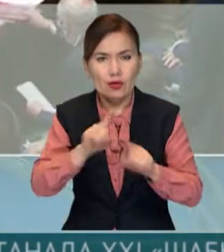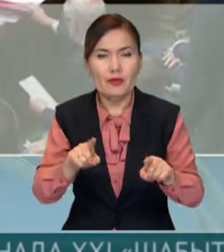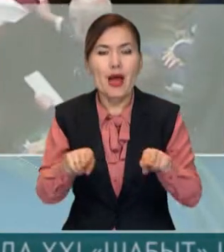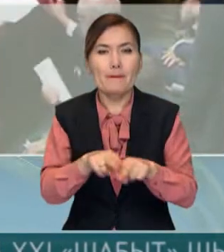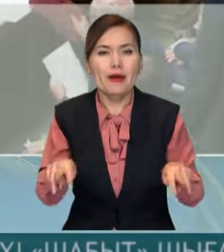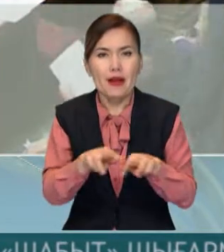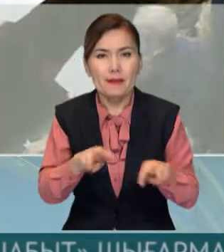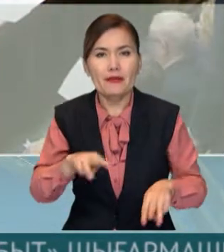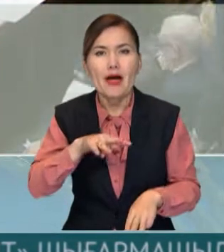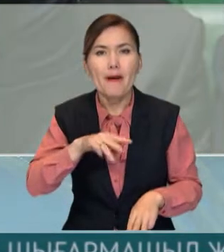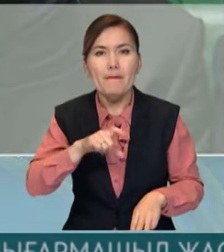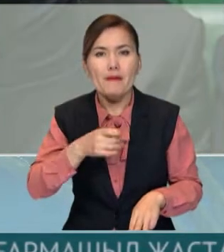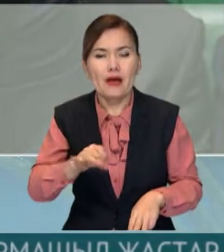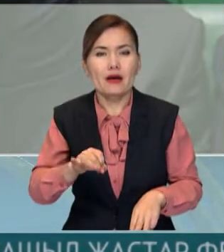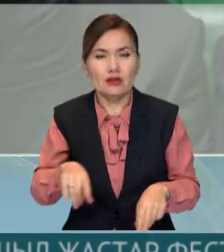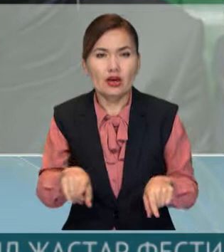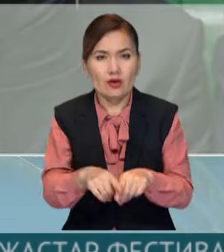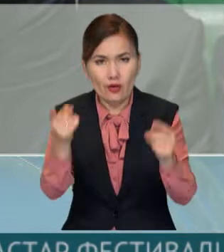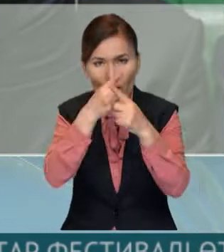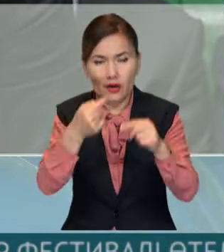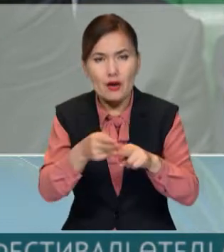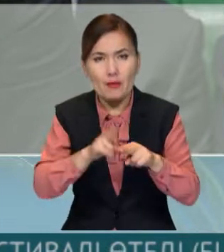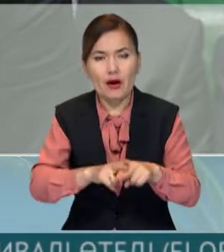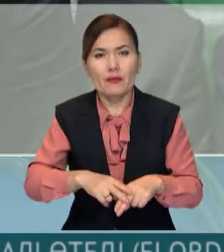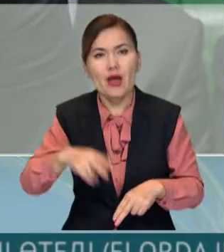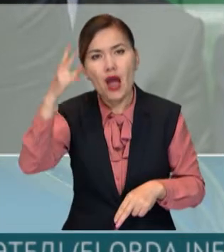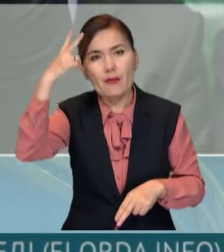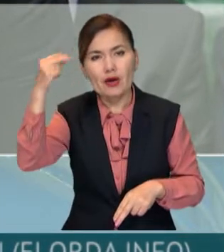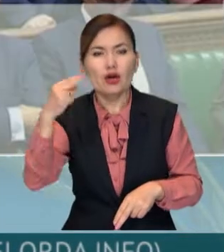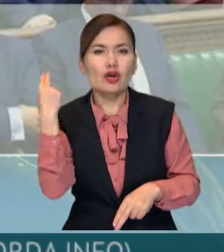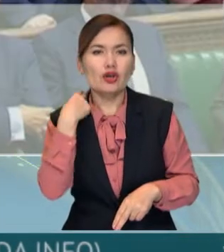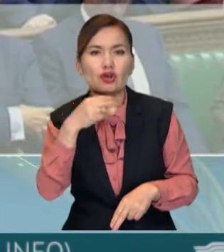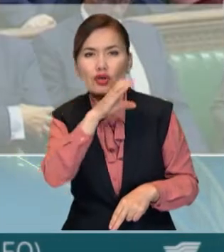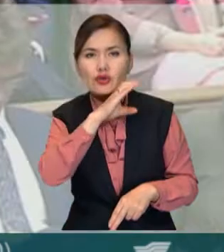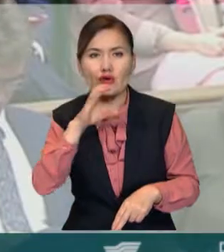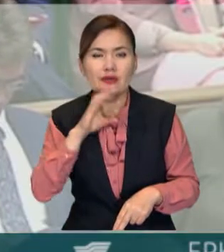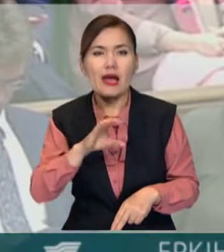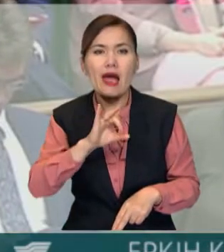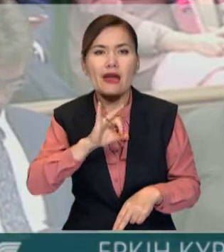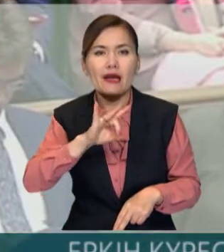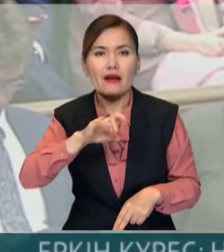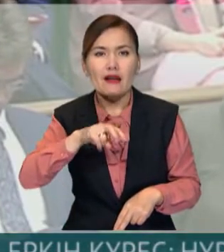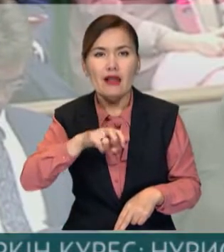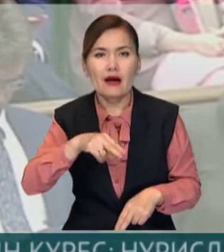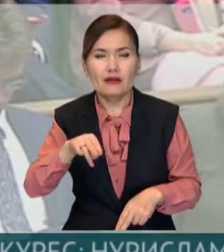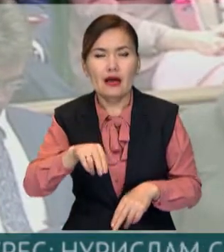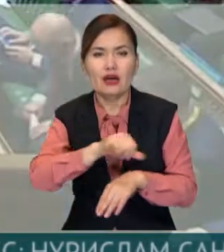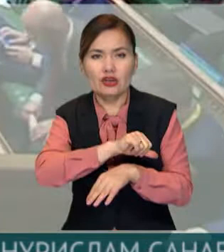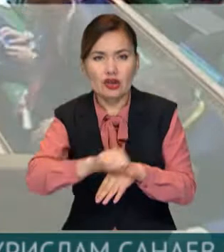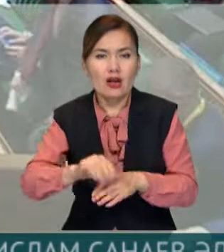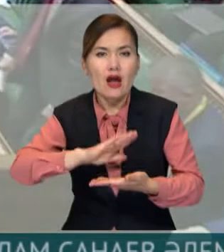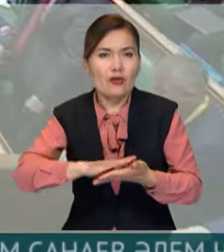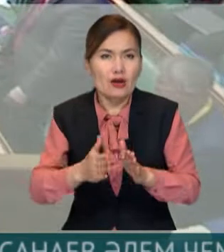премьер-министрі Тереза Мэй осылай деп мәлімдеді. Айтуынша, Брюссель мен Лондон солтүстік Ирландия мен шекара бойынша ортақ шешімге келе алмай